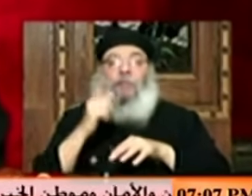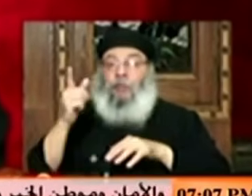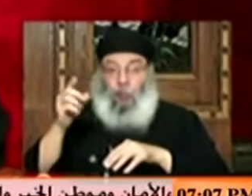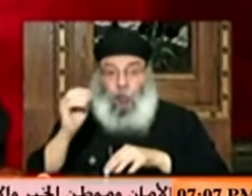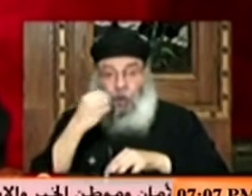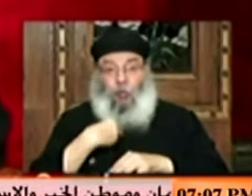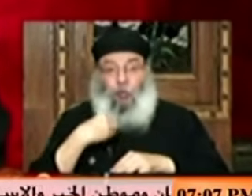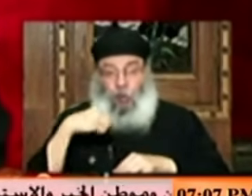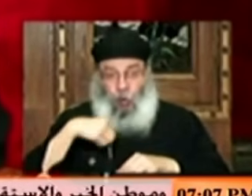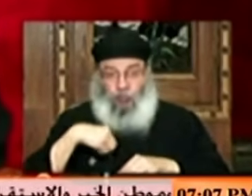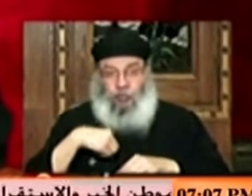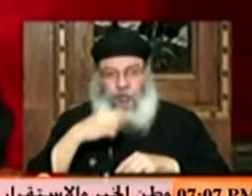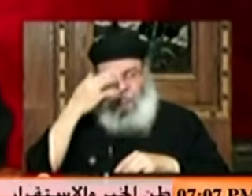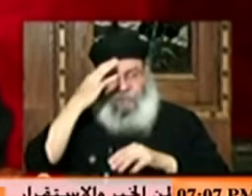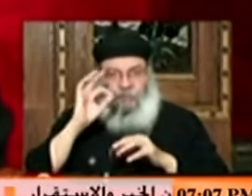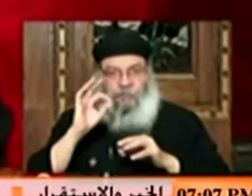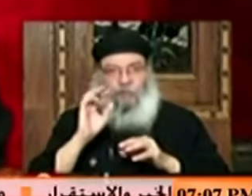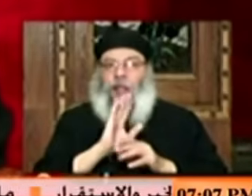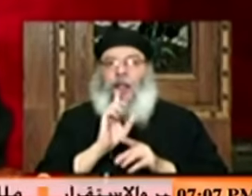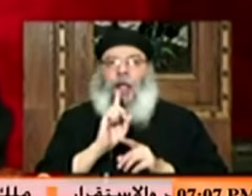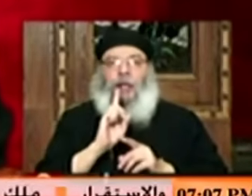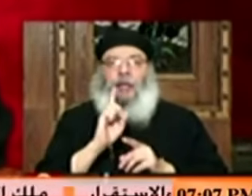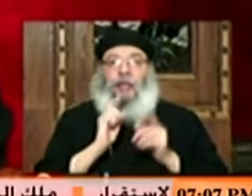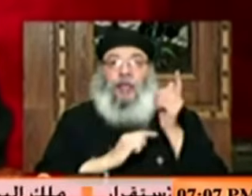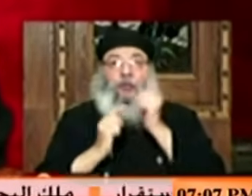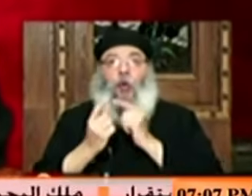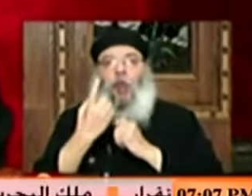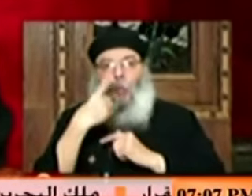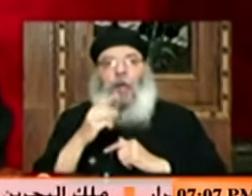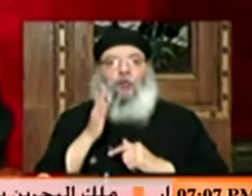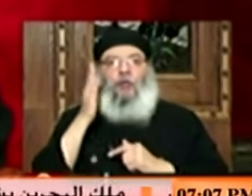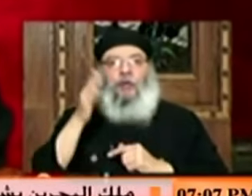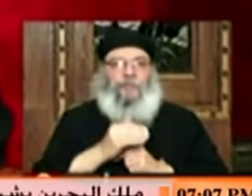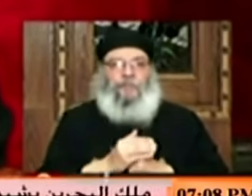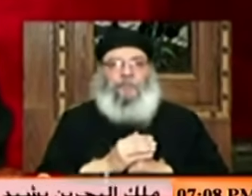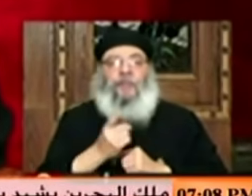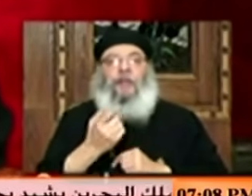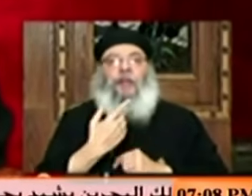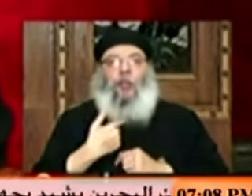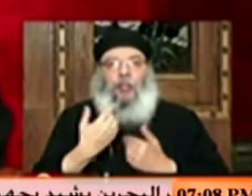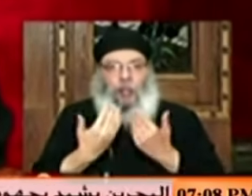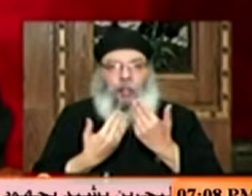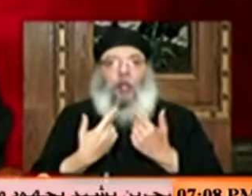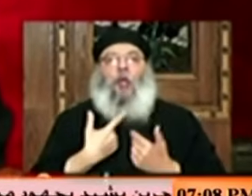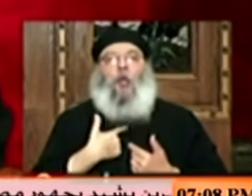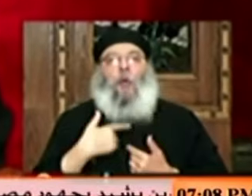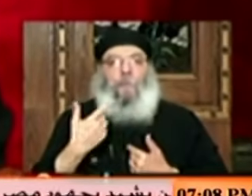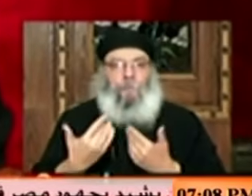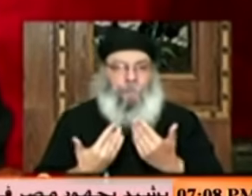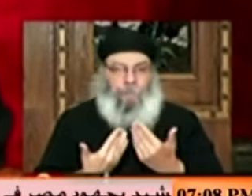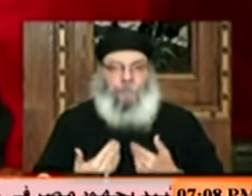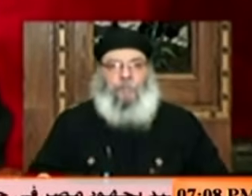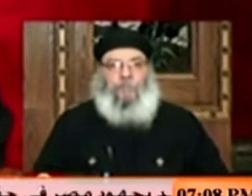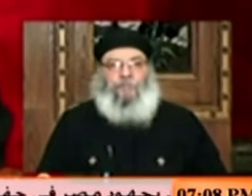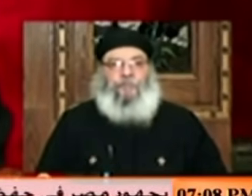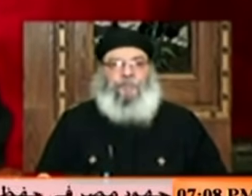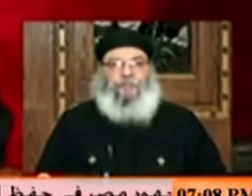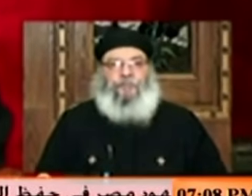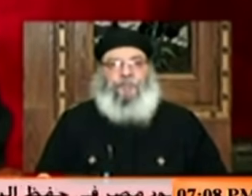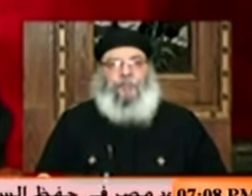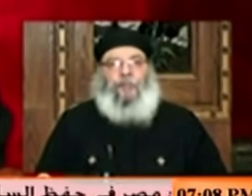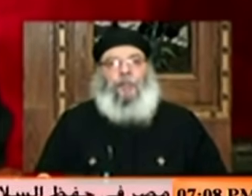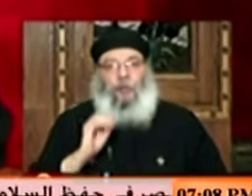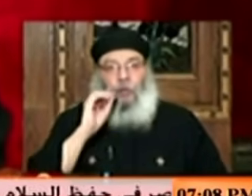يطلبه و هنا تبتدي معالم فكره لغه الحب لغه الحب في المجال